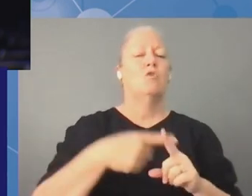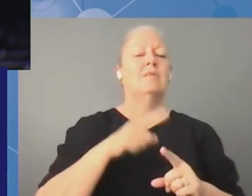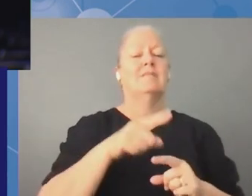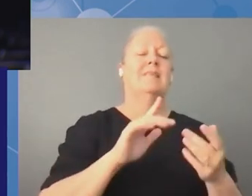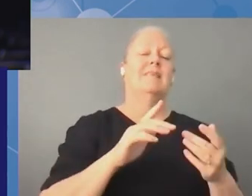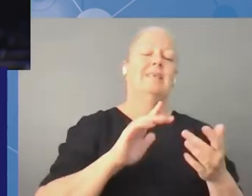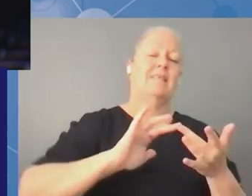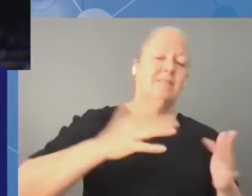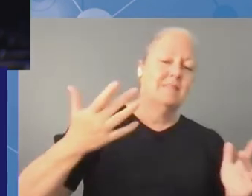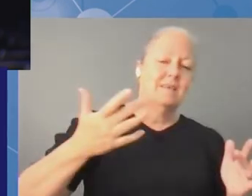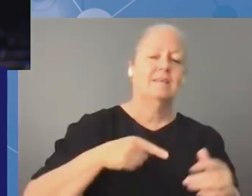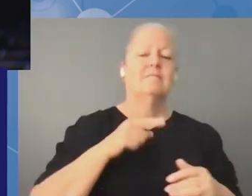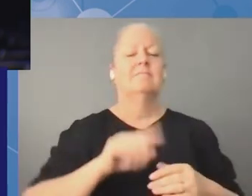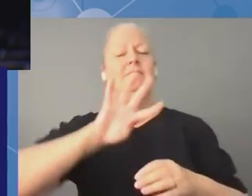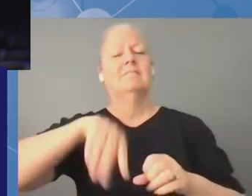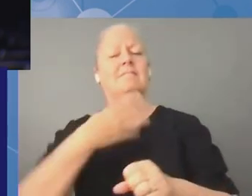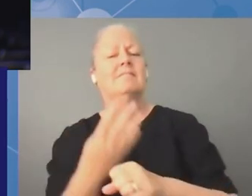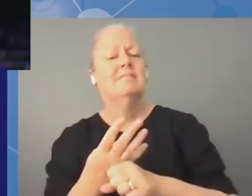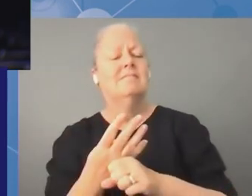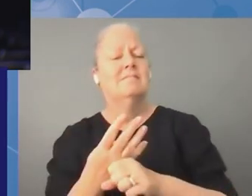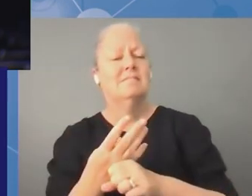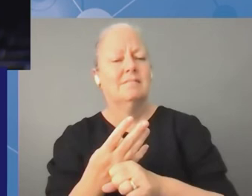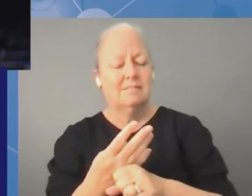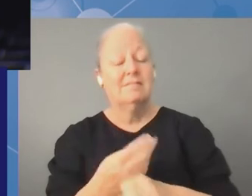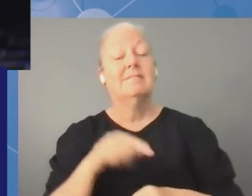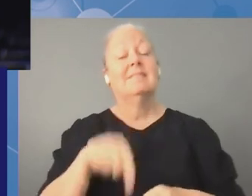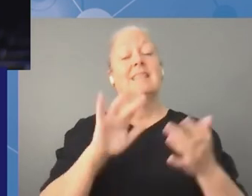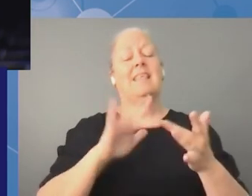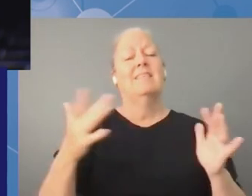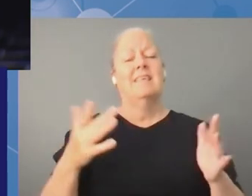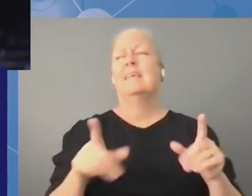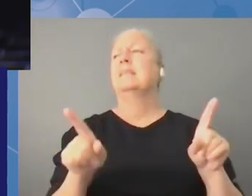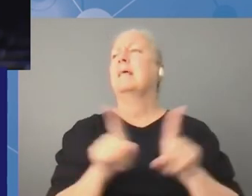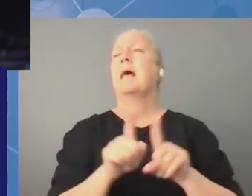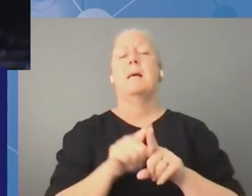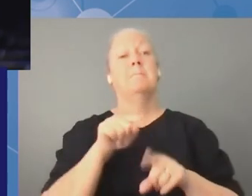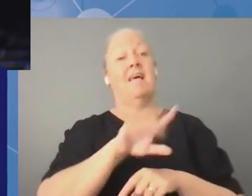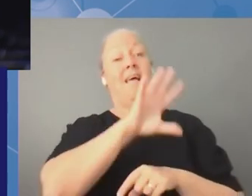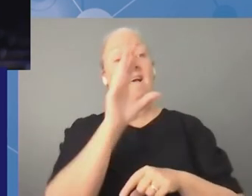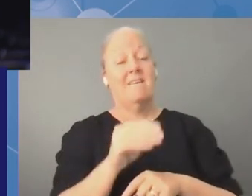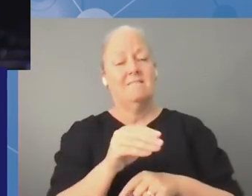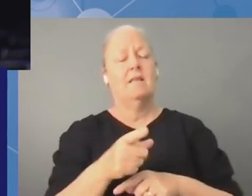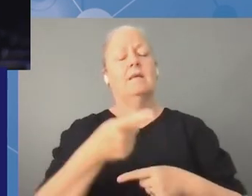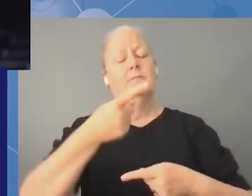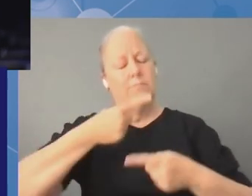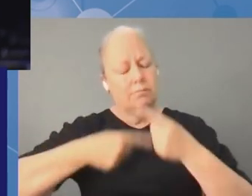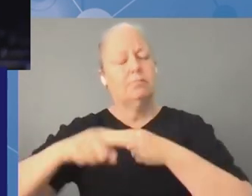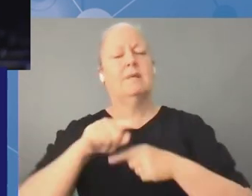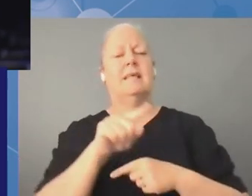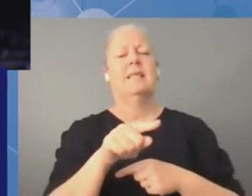حول التطور المستدام. كيف ممكن أن نقوم